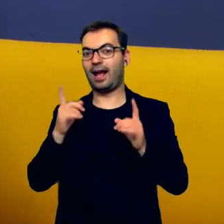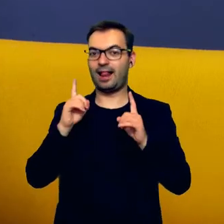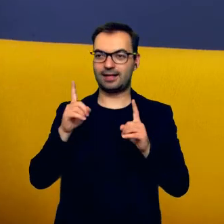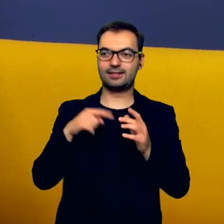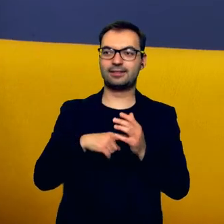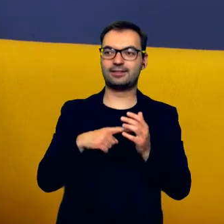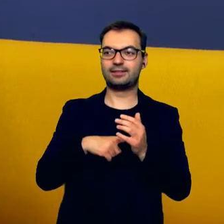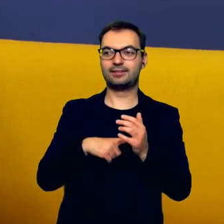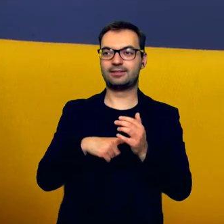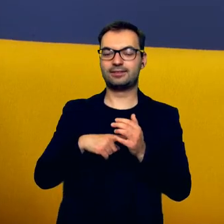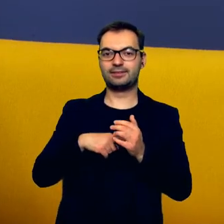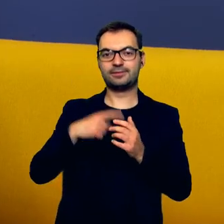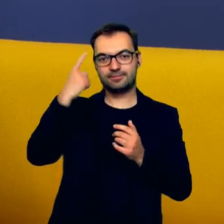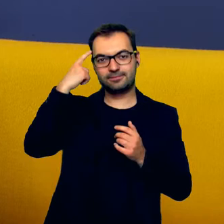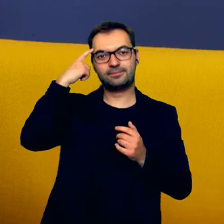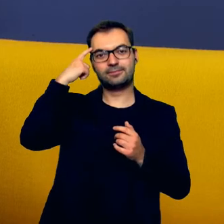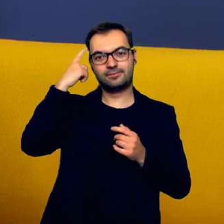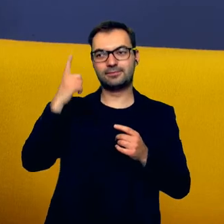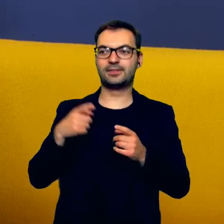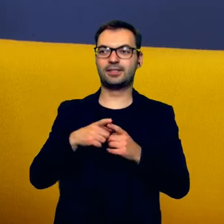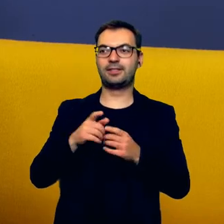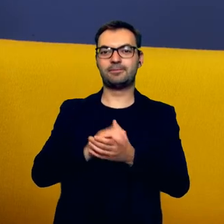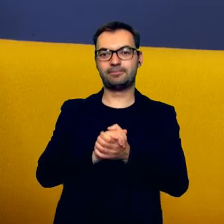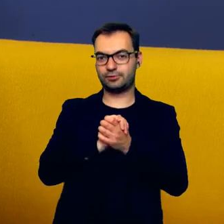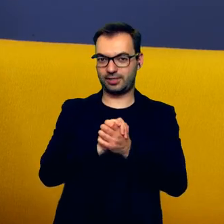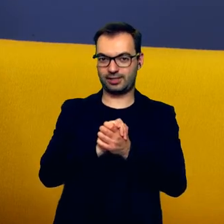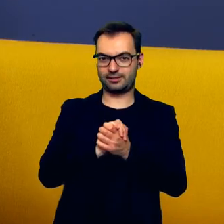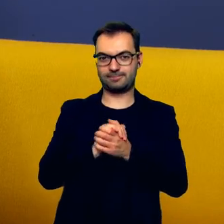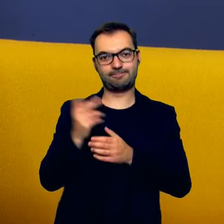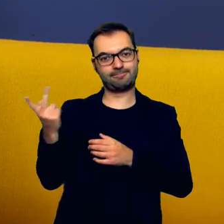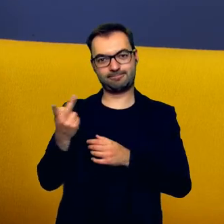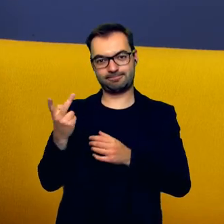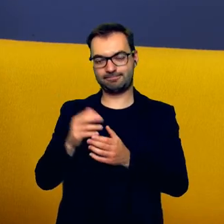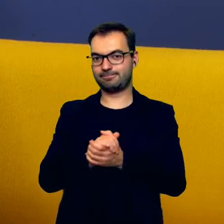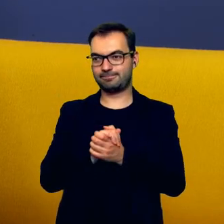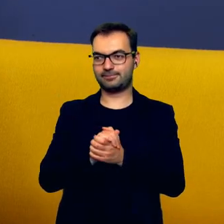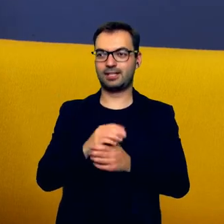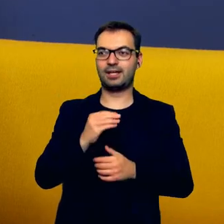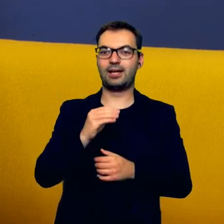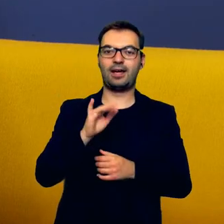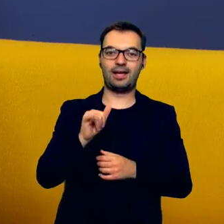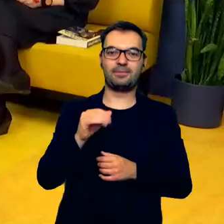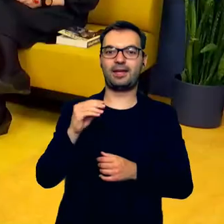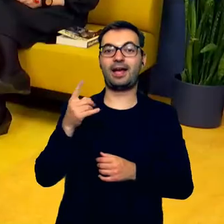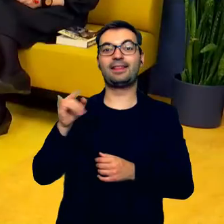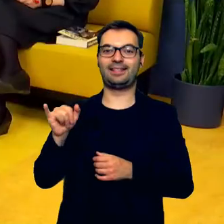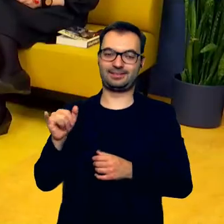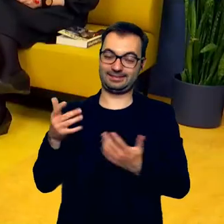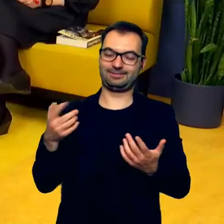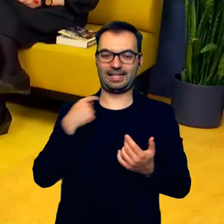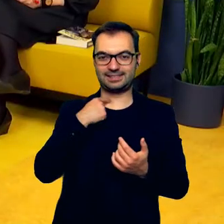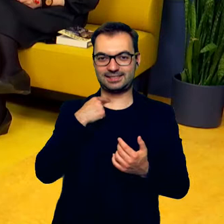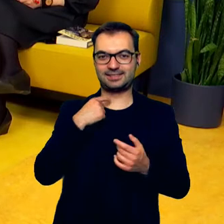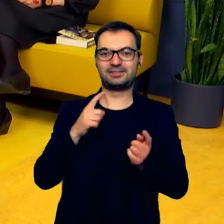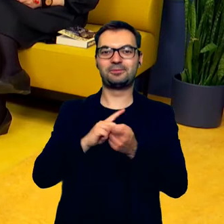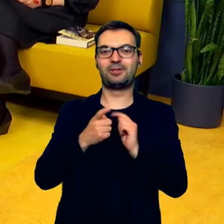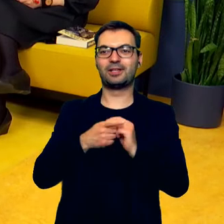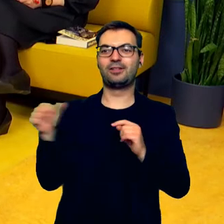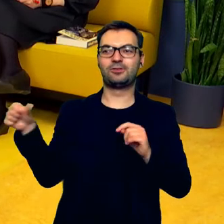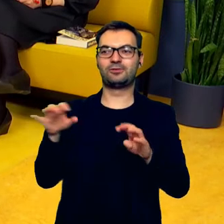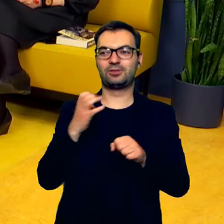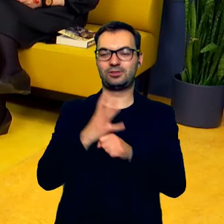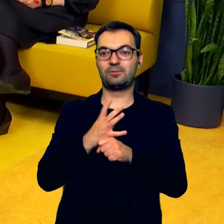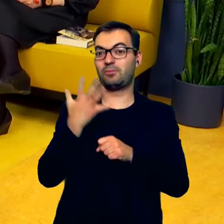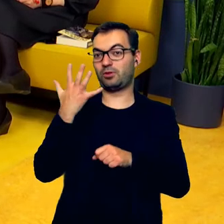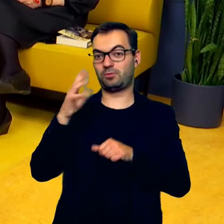wychował, ale jednak przypominający mu również o przyjaźni z drugim mężczyzną. Ebi i Edi spotkali się w latach 40.,